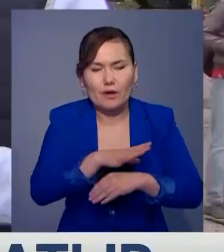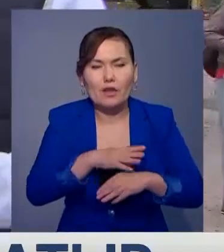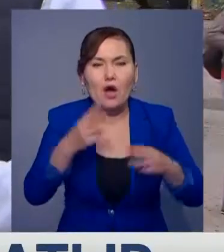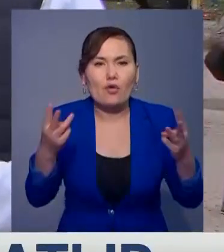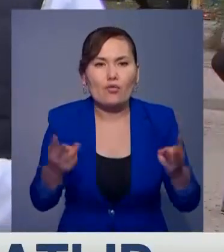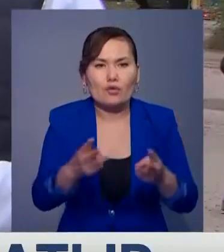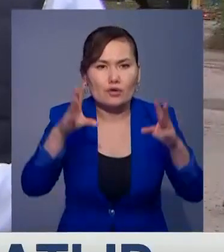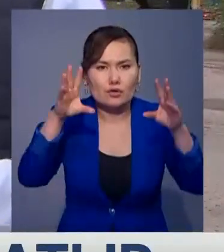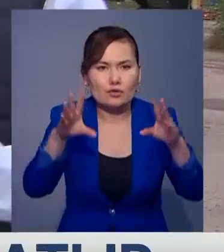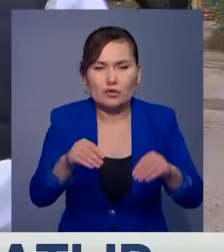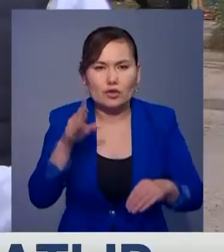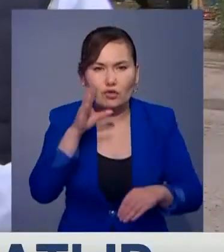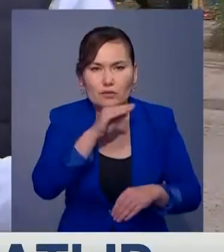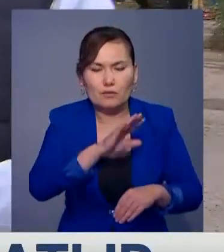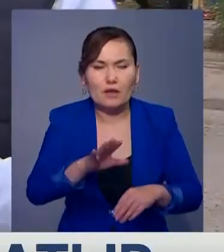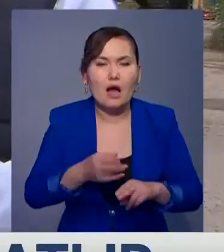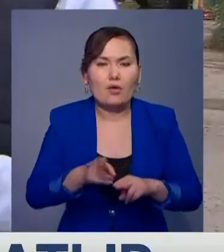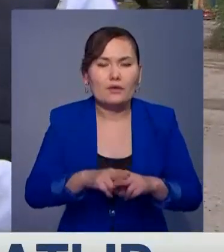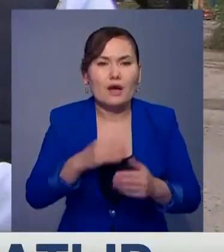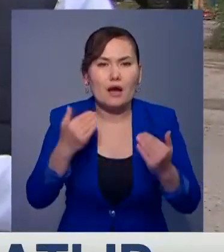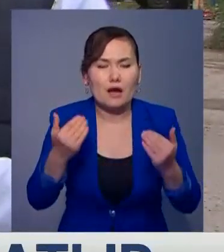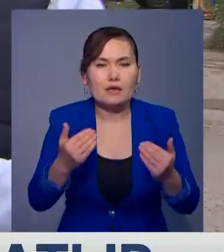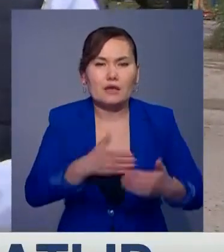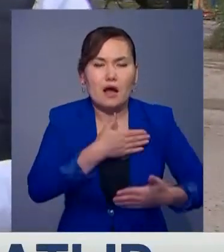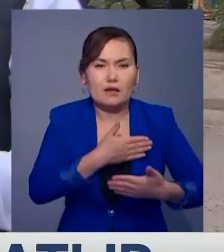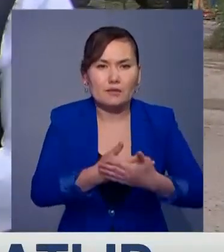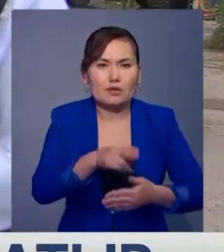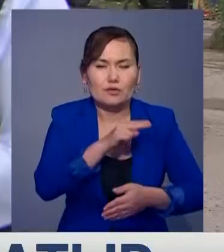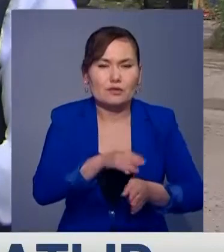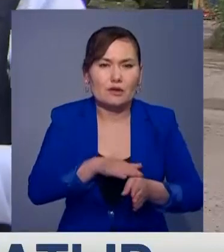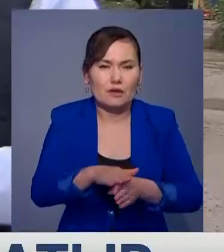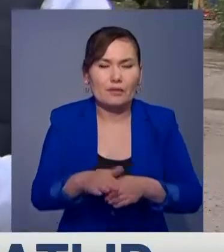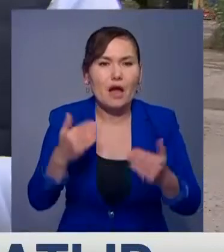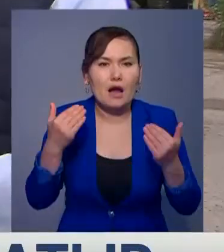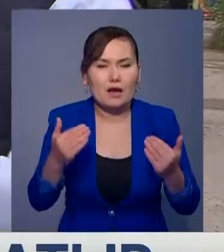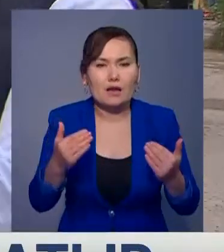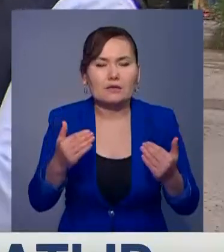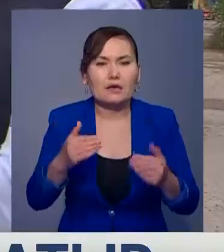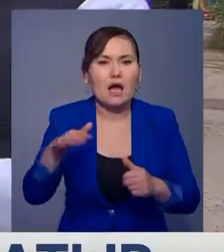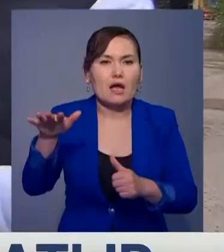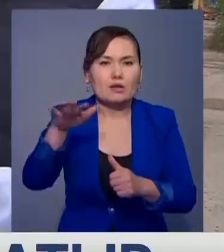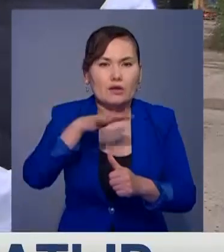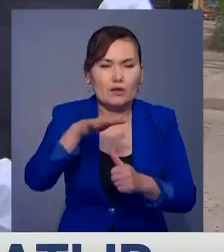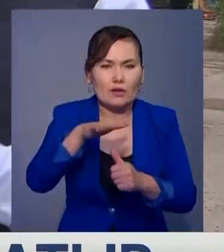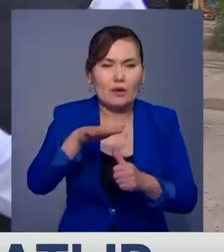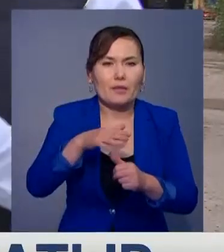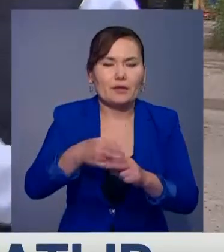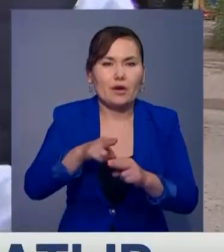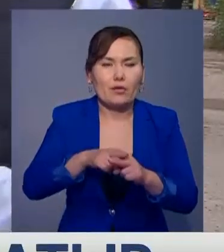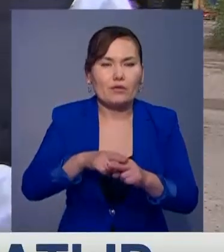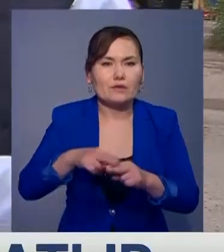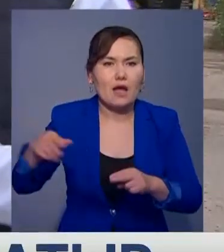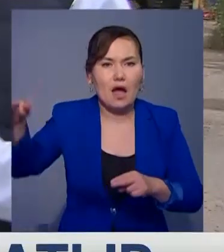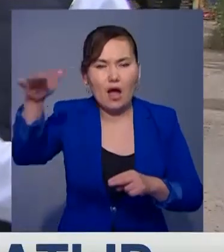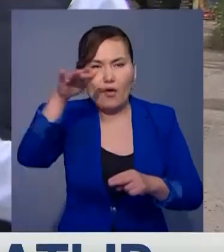өшіруге мүмкіндік болған жоқ. Дегенмен де қазір жұмыстар белсенді жүргізіліп жатыр. Дәл қазіргі уақытта міне тікұшақтар әуеден келіп